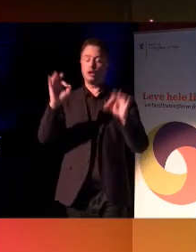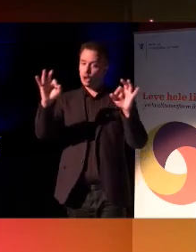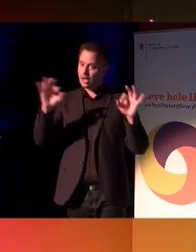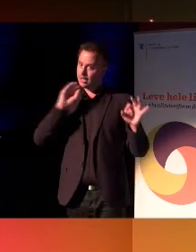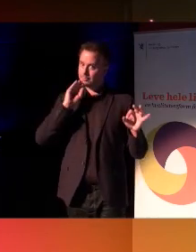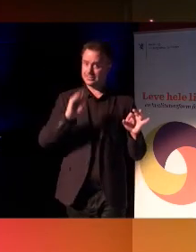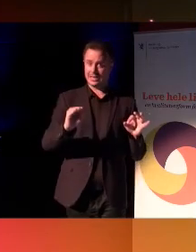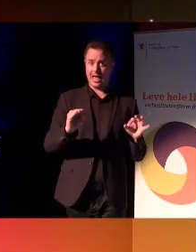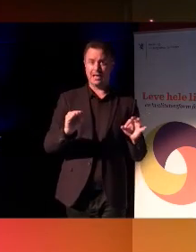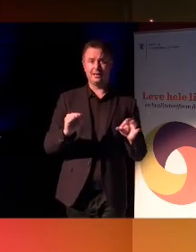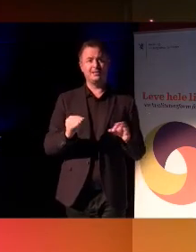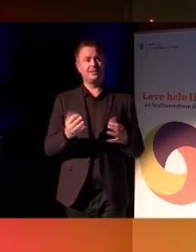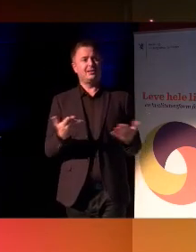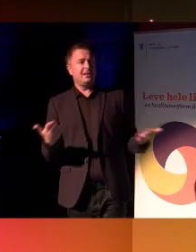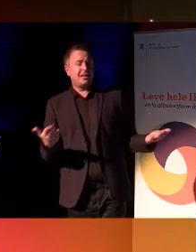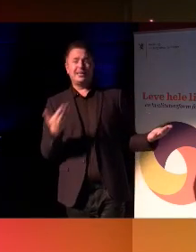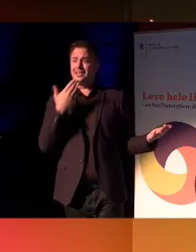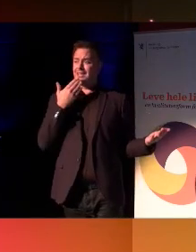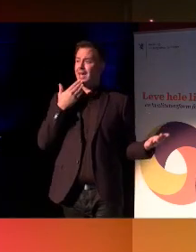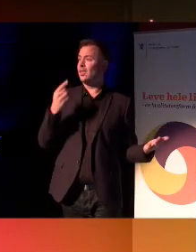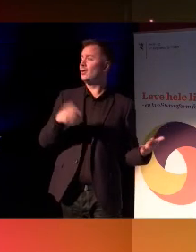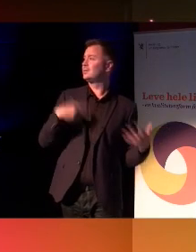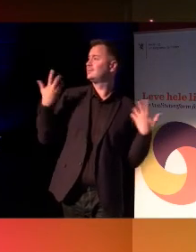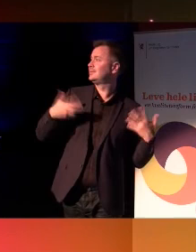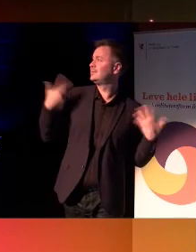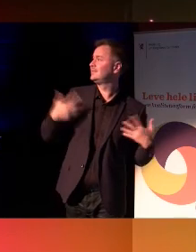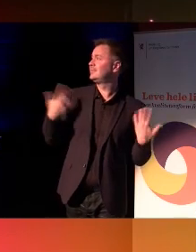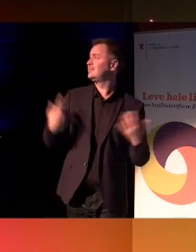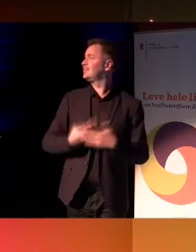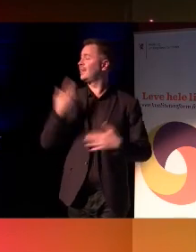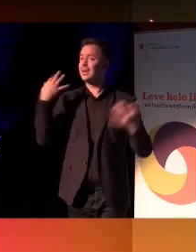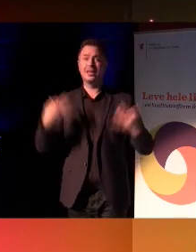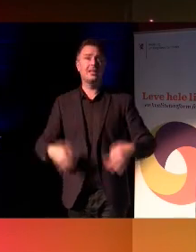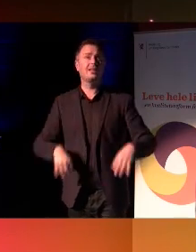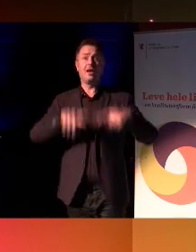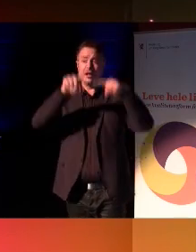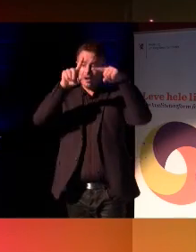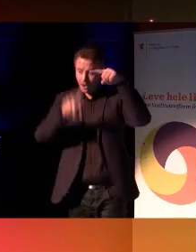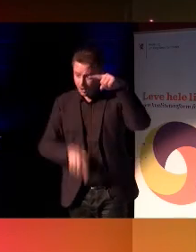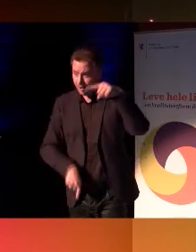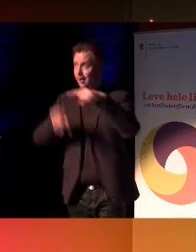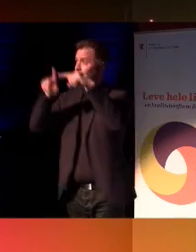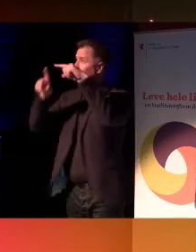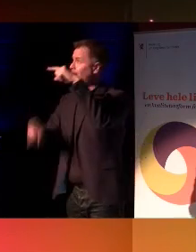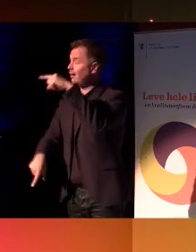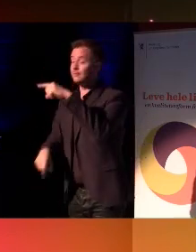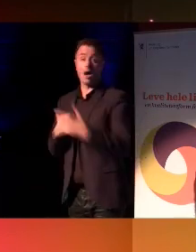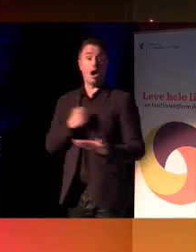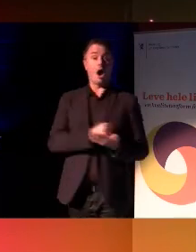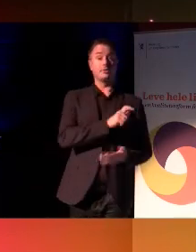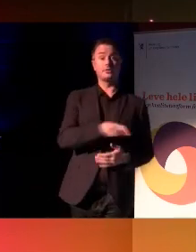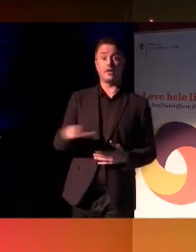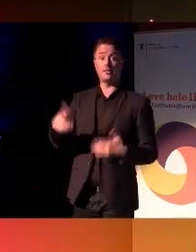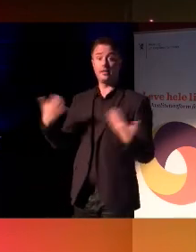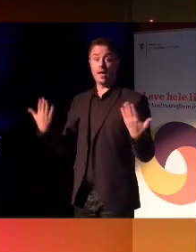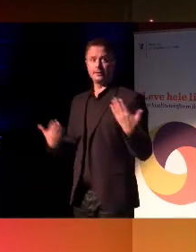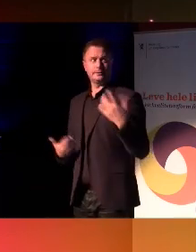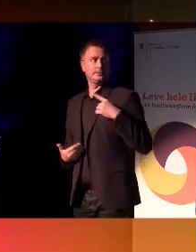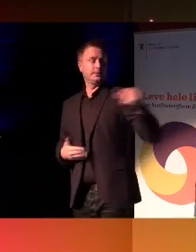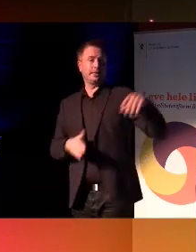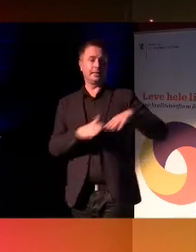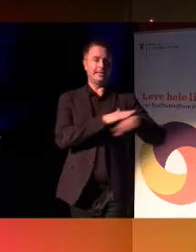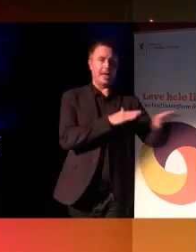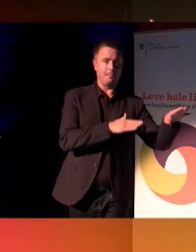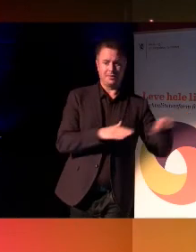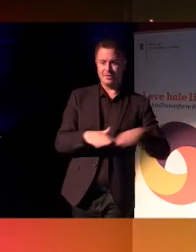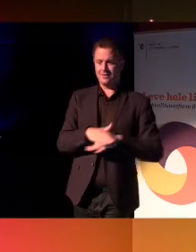at vi kjeder oss. Det skjer ingenting her. Dagene kjempelange. Ansatte fikk jeg innsikt på. Vi går hjem fra jobb med høye skuldre, for vi ser på